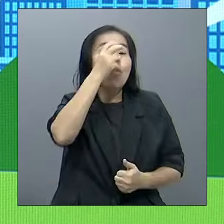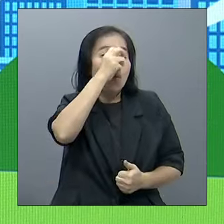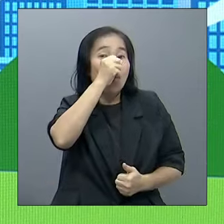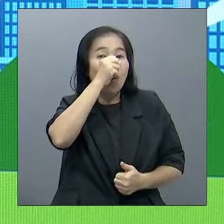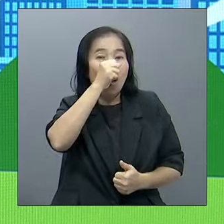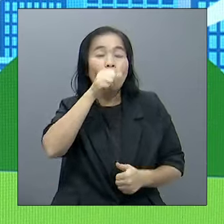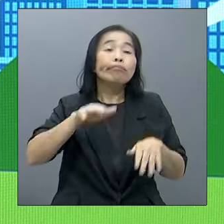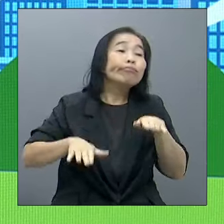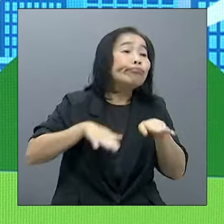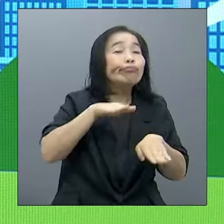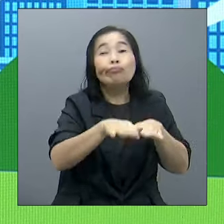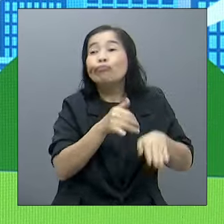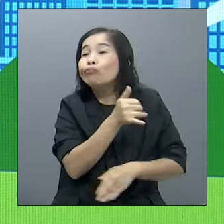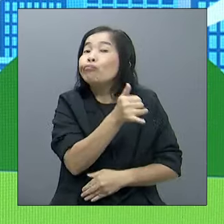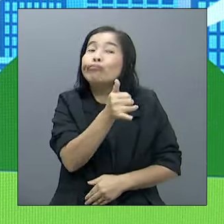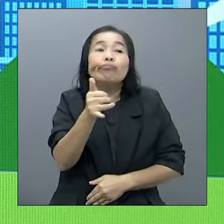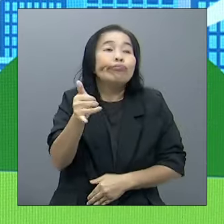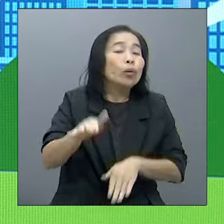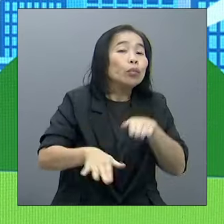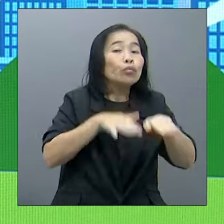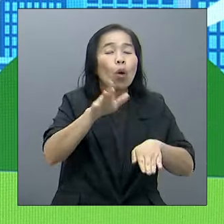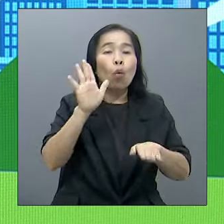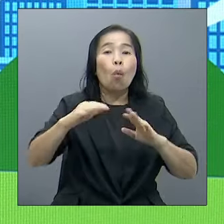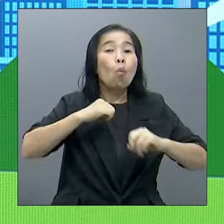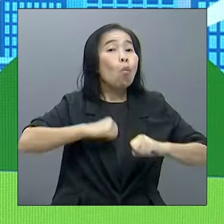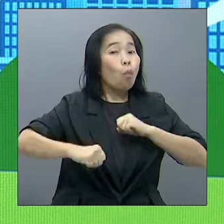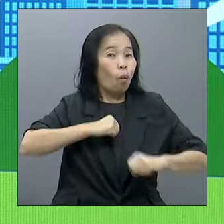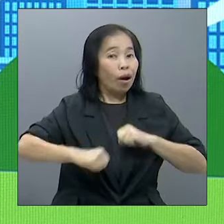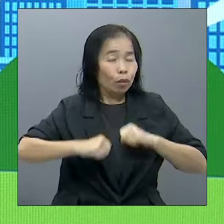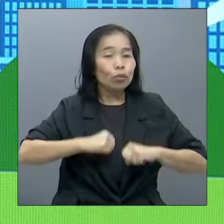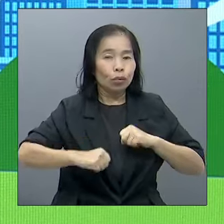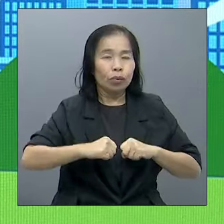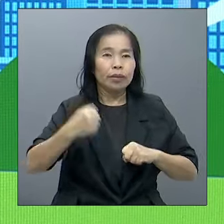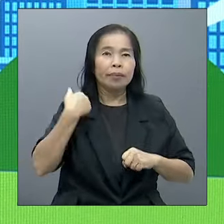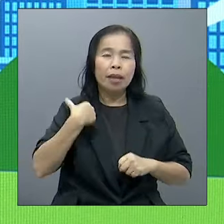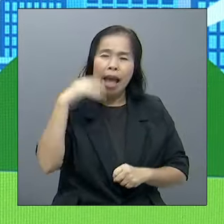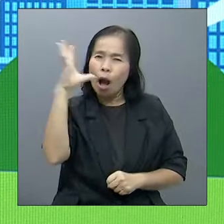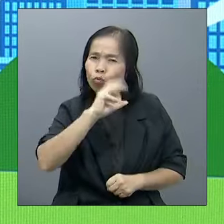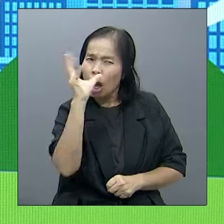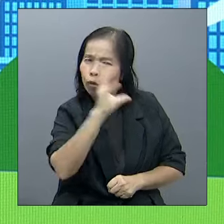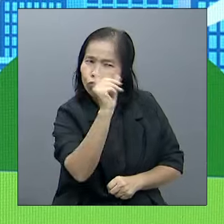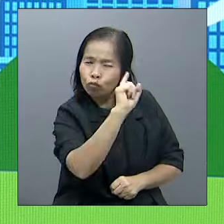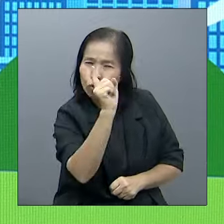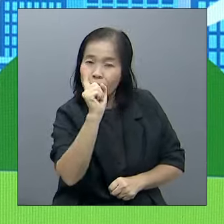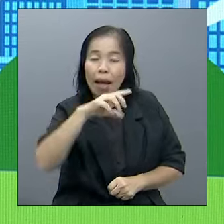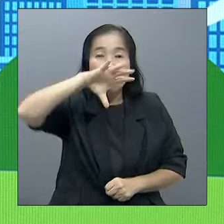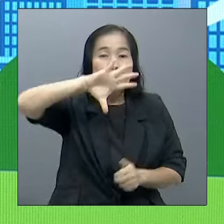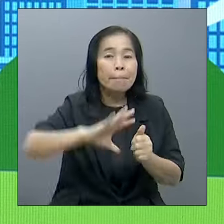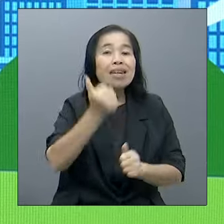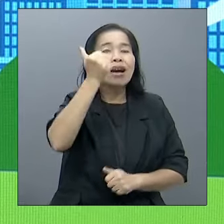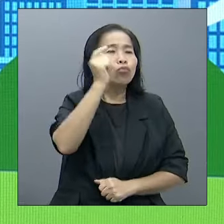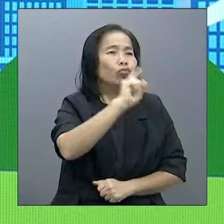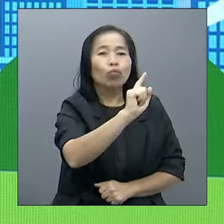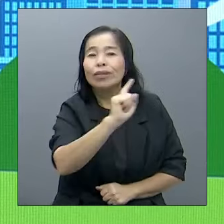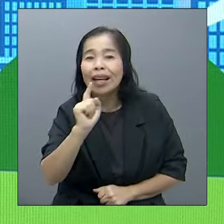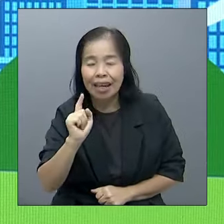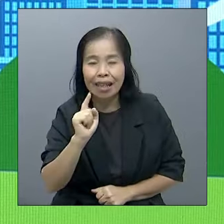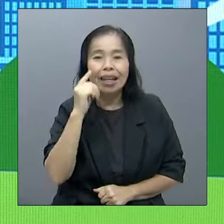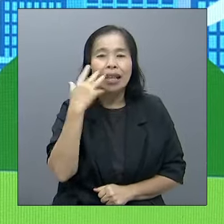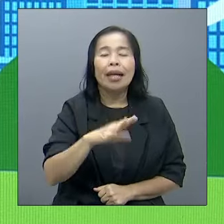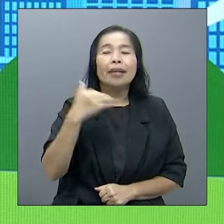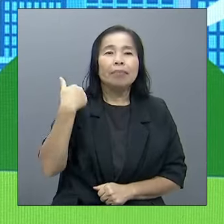tour นะคะไปดูแนวคิดของคนรุ่นใหม่ในการดึงศักยภาพดึงของดีของเด่นในพื้นที่ออกมาให้เชยชมแล้วก็เป็นอีกหนึ่ง